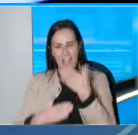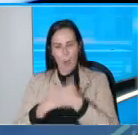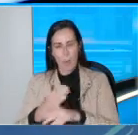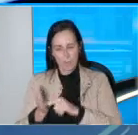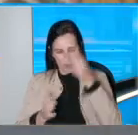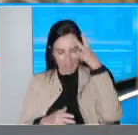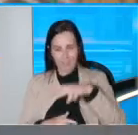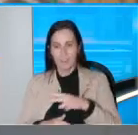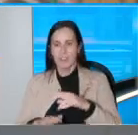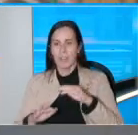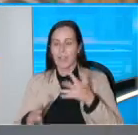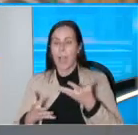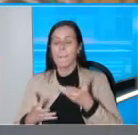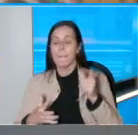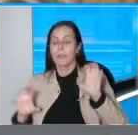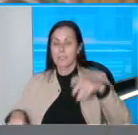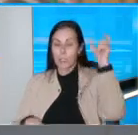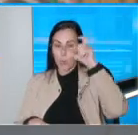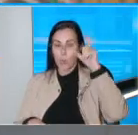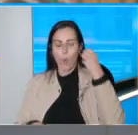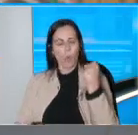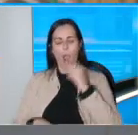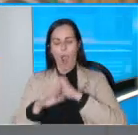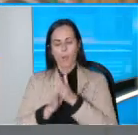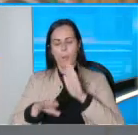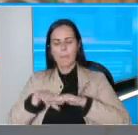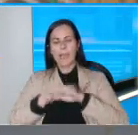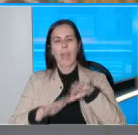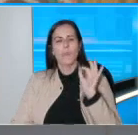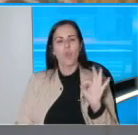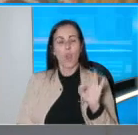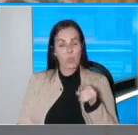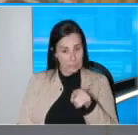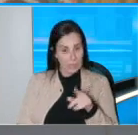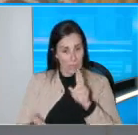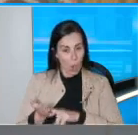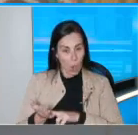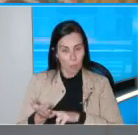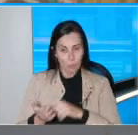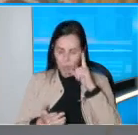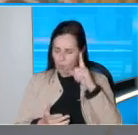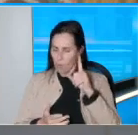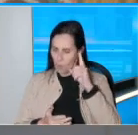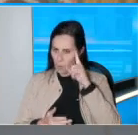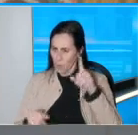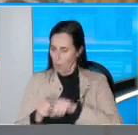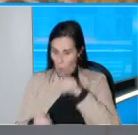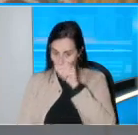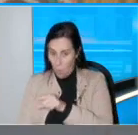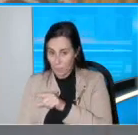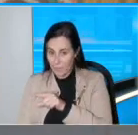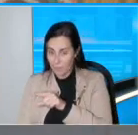להבין, עד כמה השלטון של ארדואן הוא ריכוזי? עד כמה מדובר, האם זה נכון לחשוב עליו כפי שחושבים על